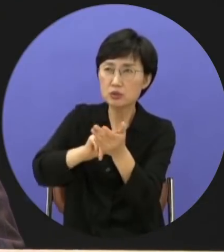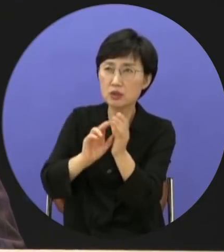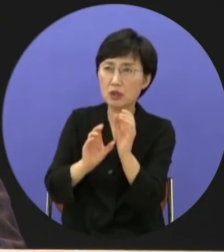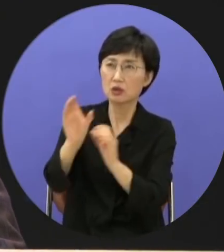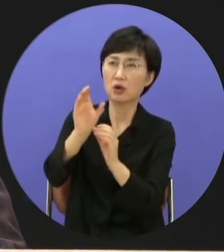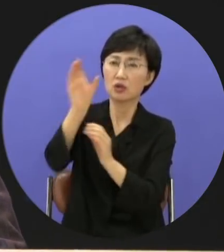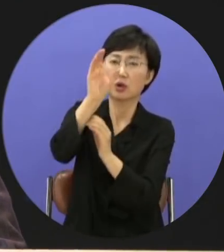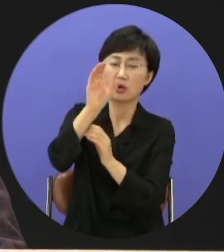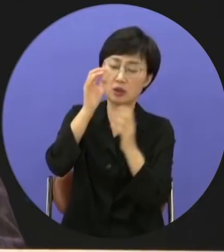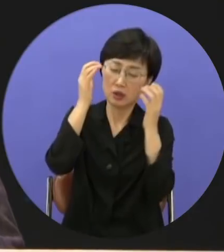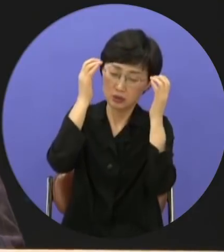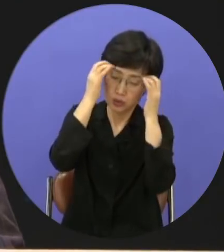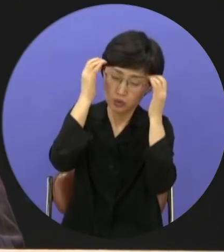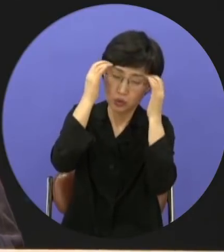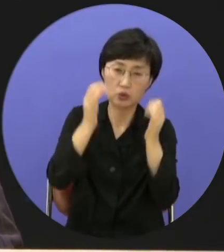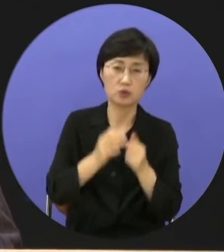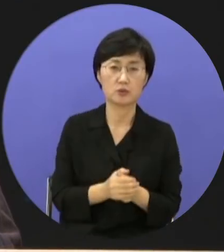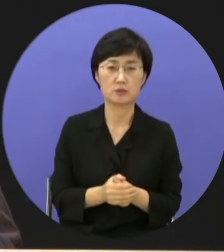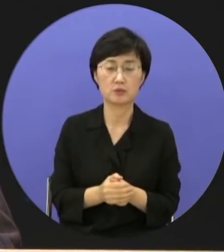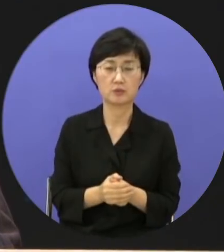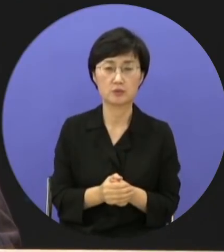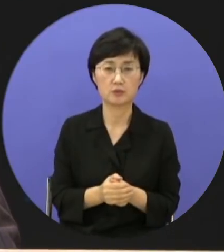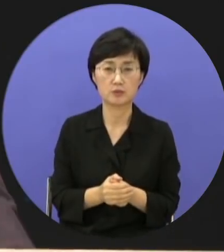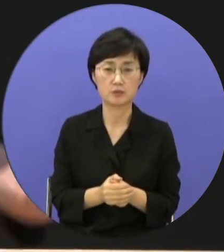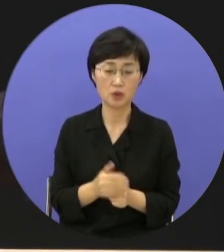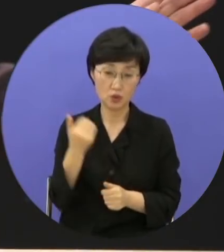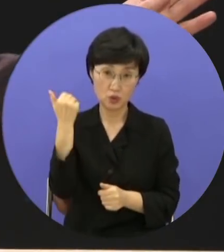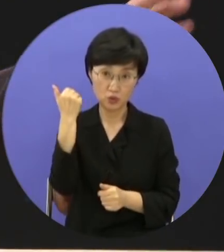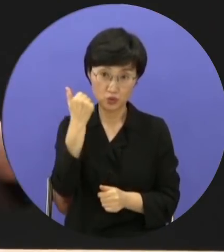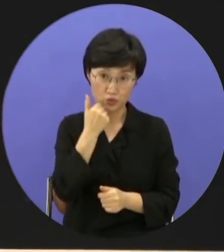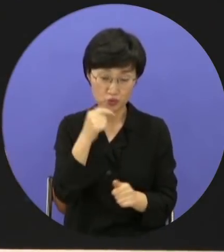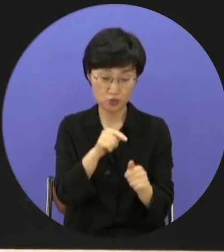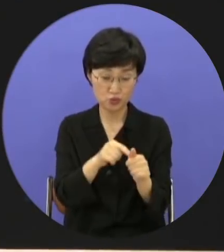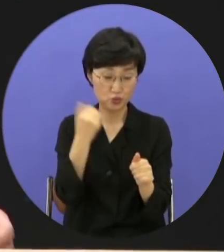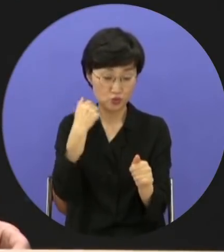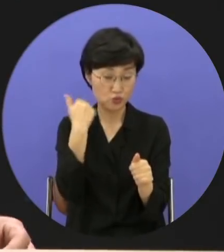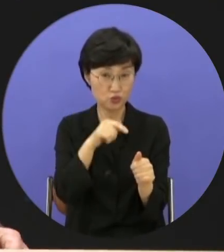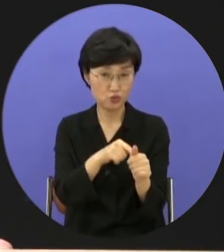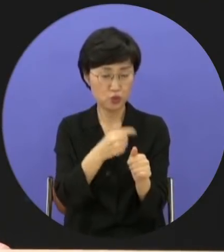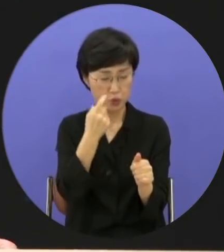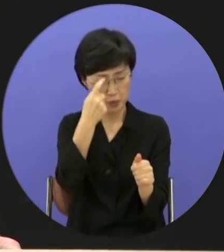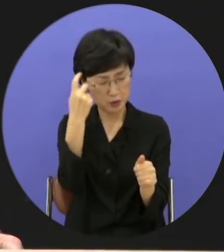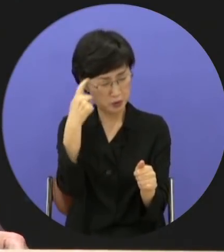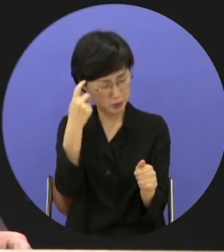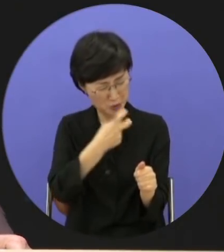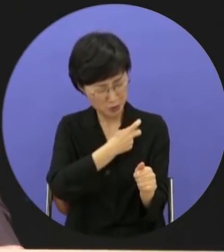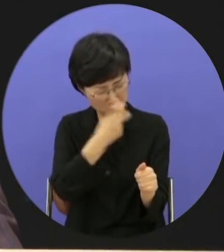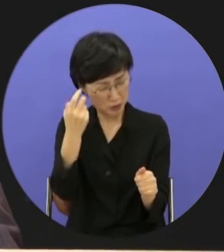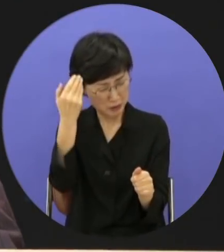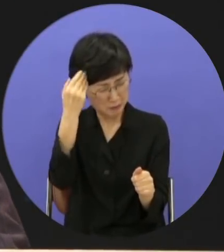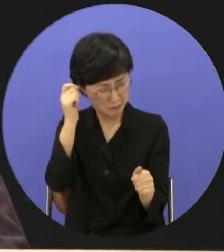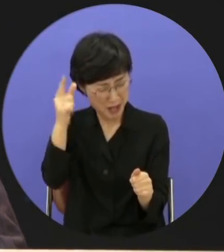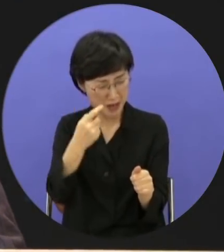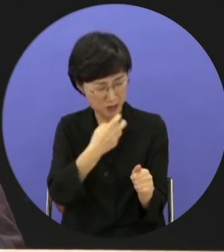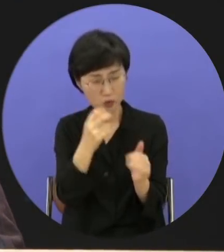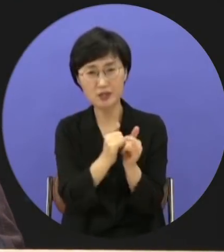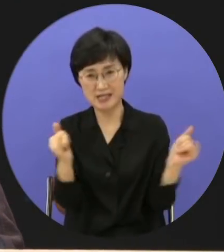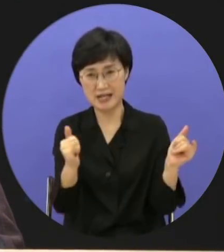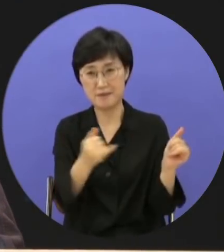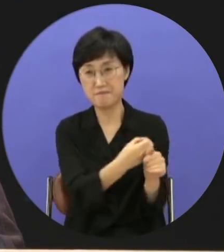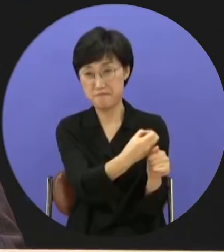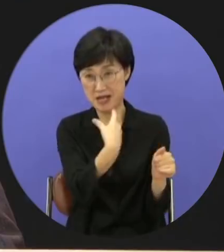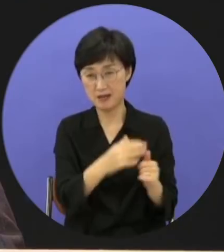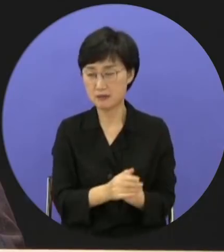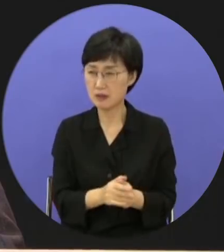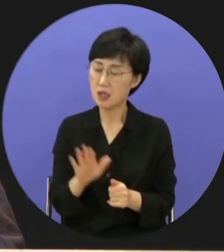instead. 어떤 똑똑한 분이 내 방에 와서 고백했어요. A very smart person came in and